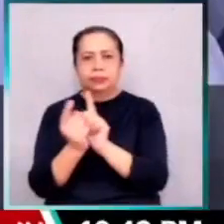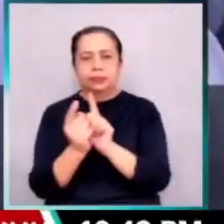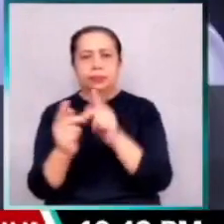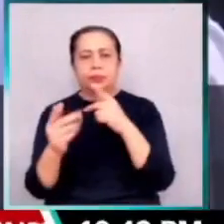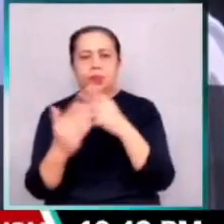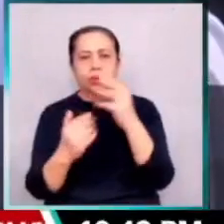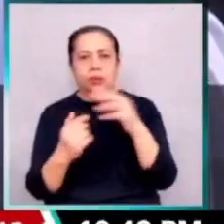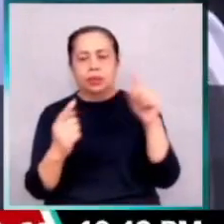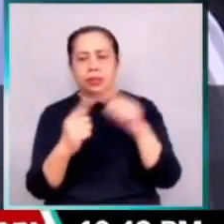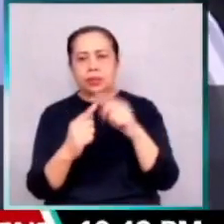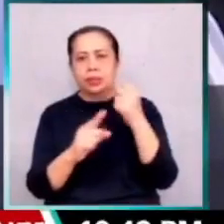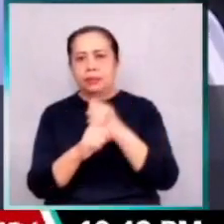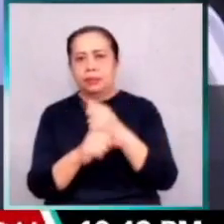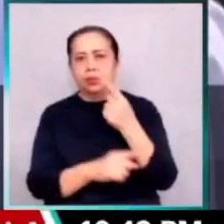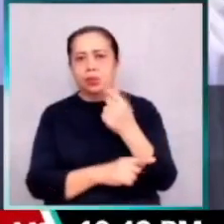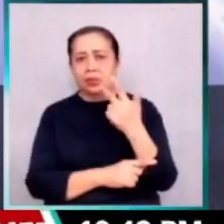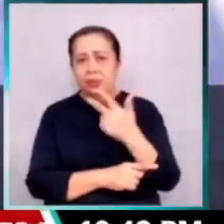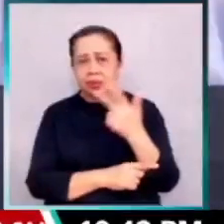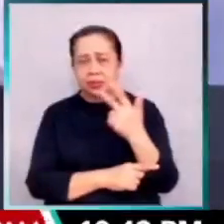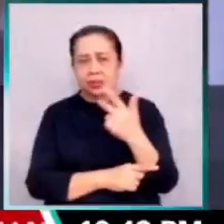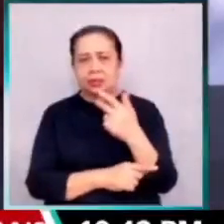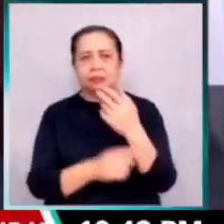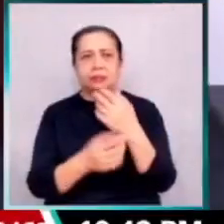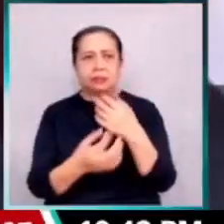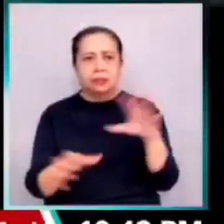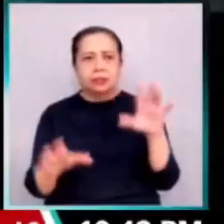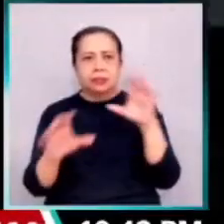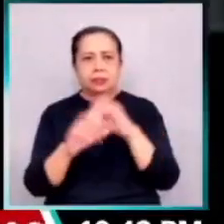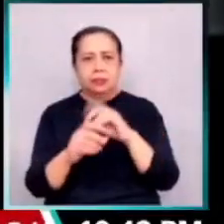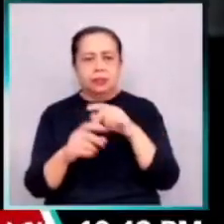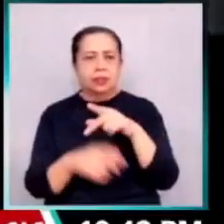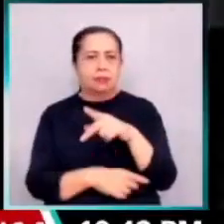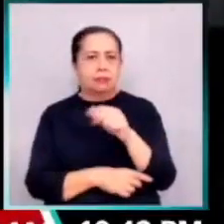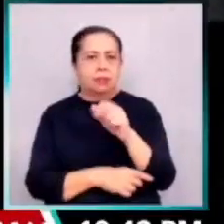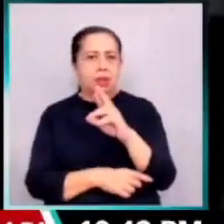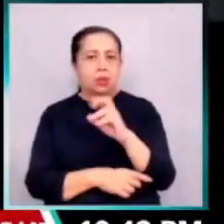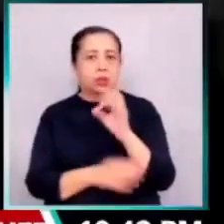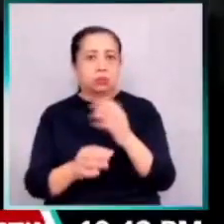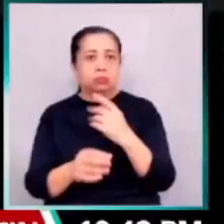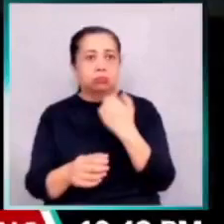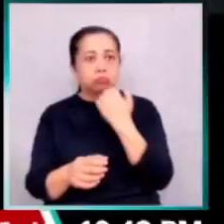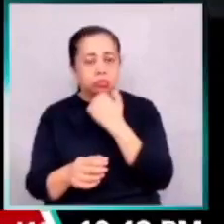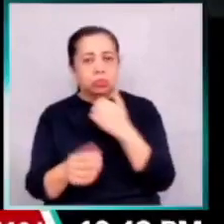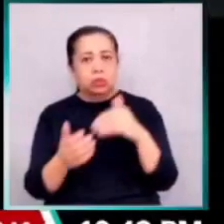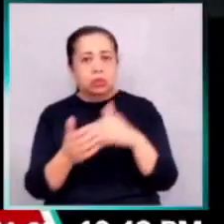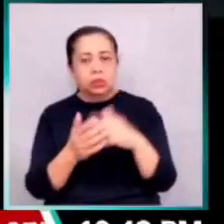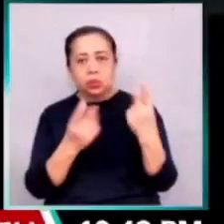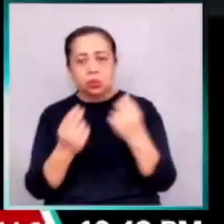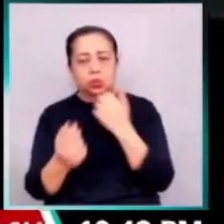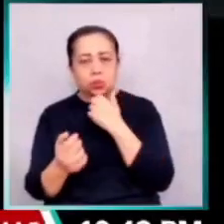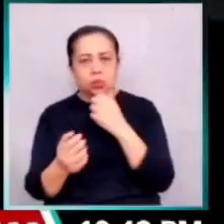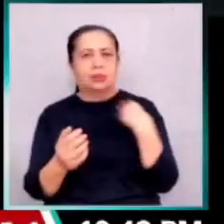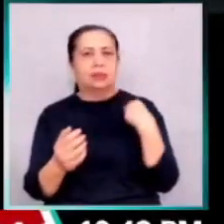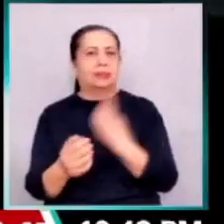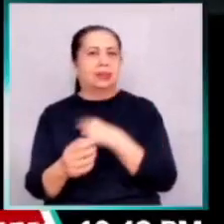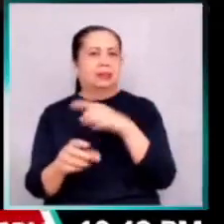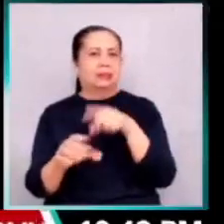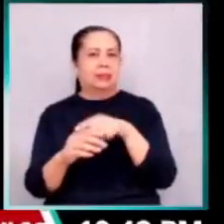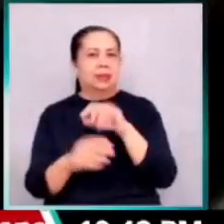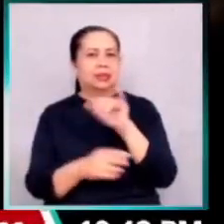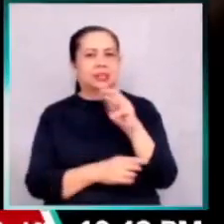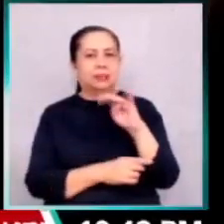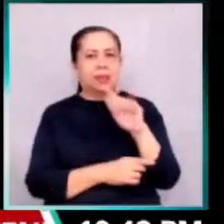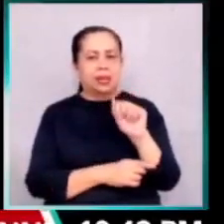April 2030. Mapapawalang visa ang parol kung magkakaroon siya ng paglabag. Miyembro ng Jemaya Islamiyah si Patek